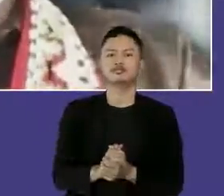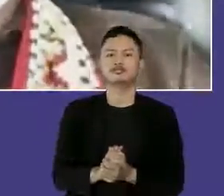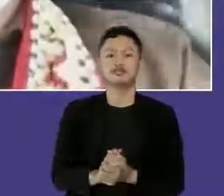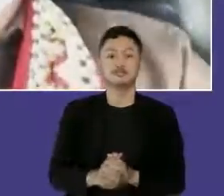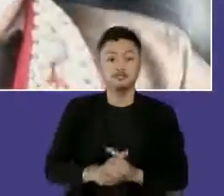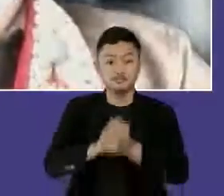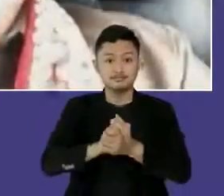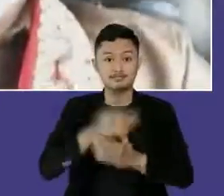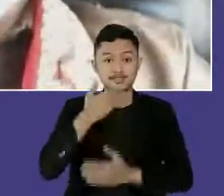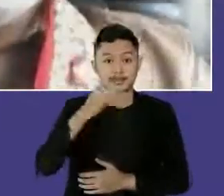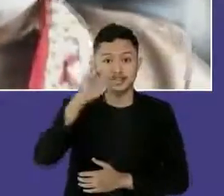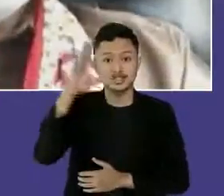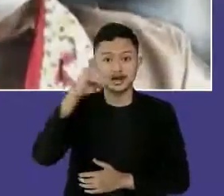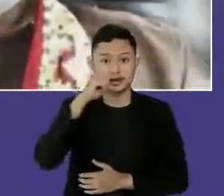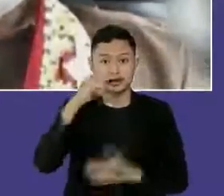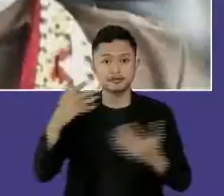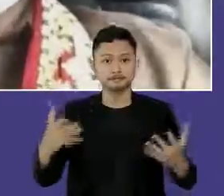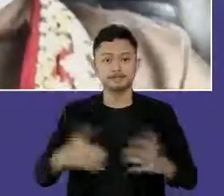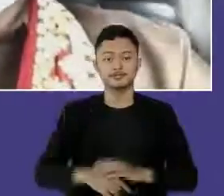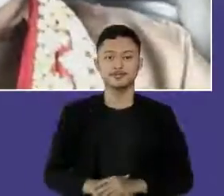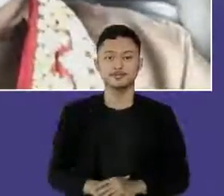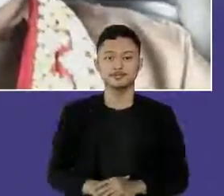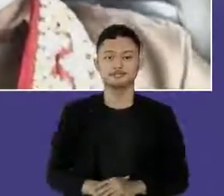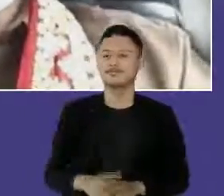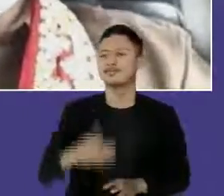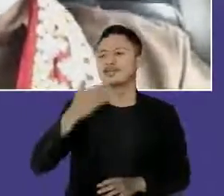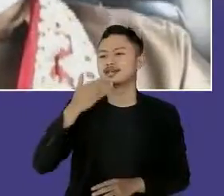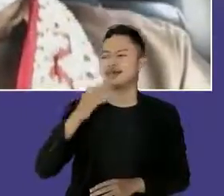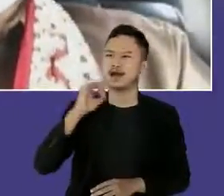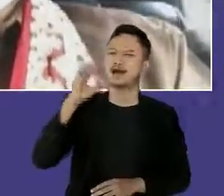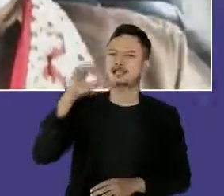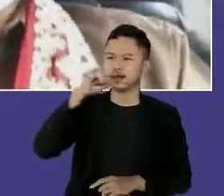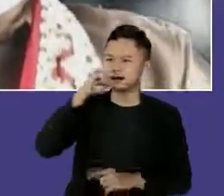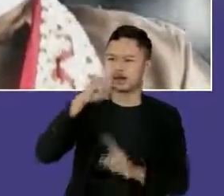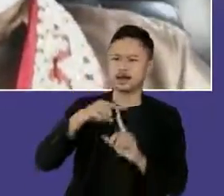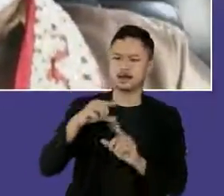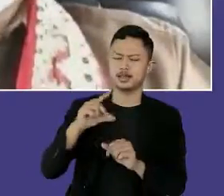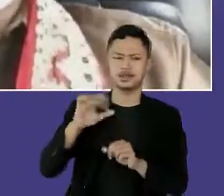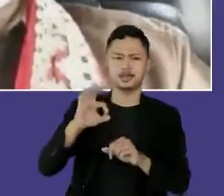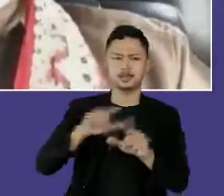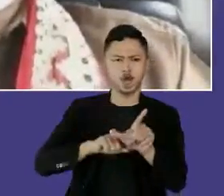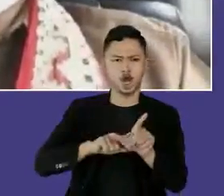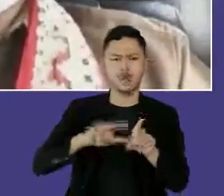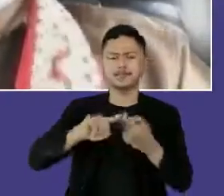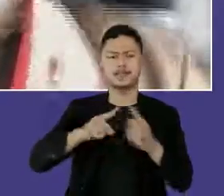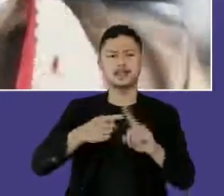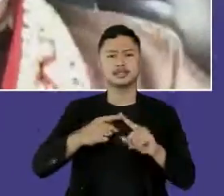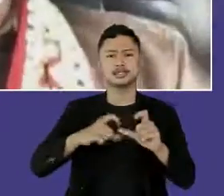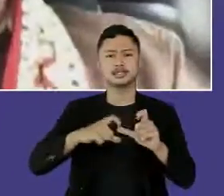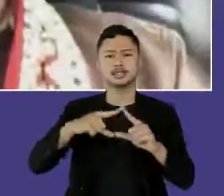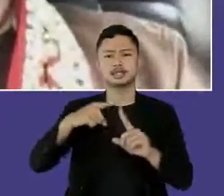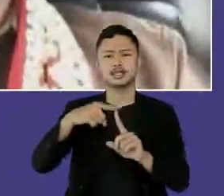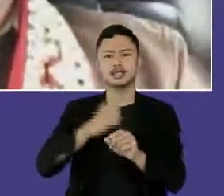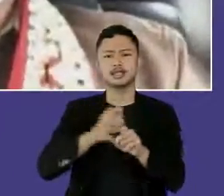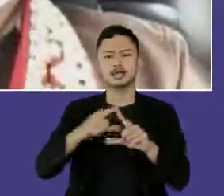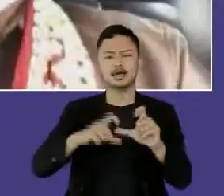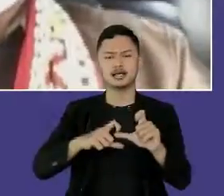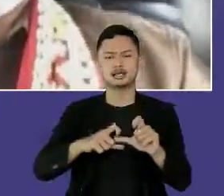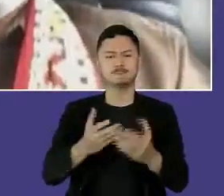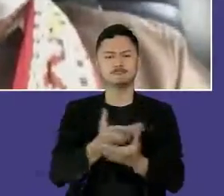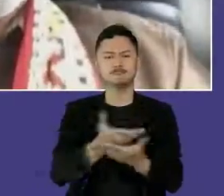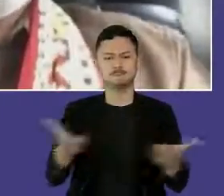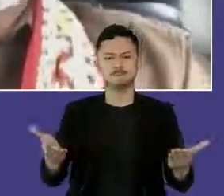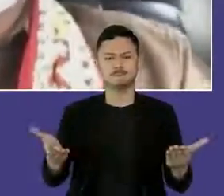Salam sehat, selamat siang Mas Menteri. Selamat siang Pak Troy Pantau dan teman-teman dari Satgas Penanganan